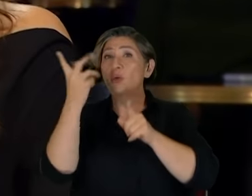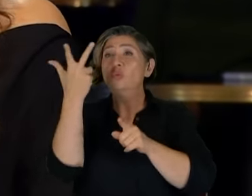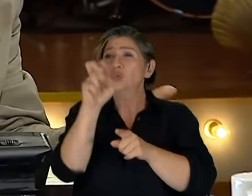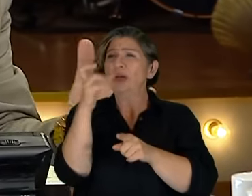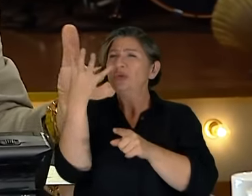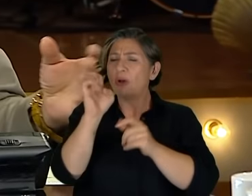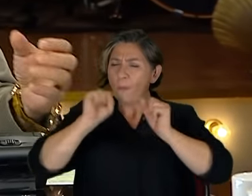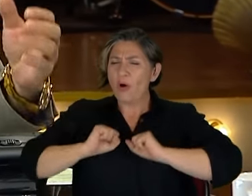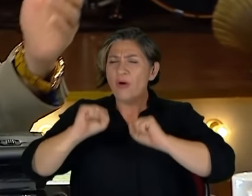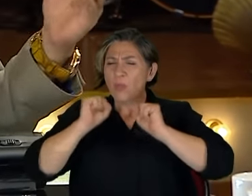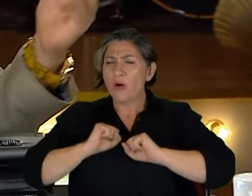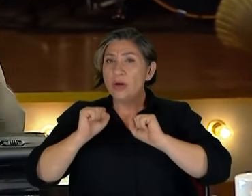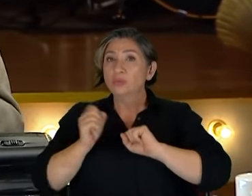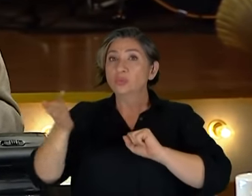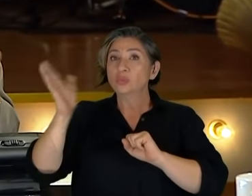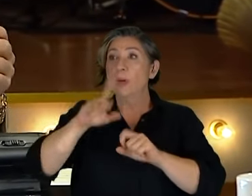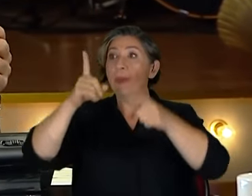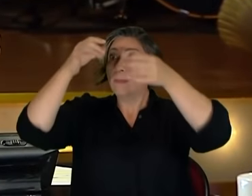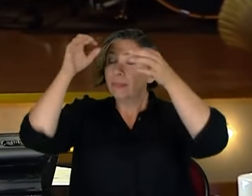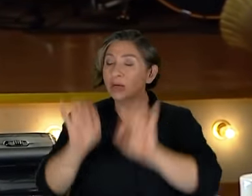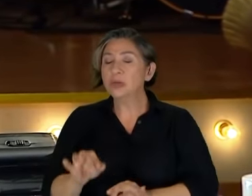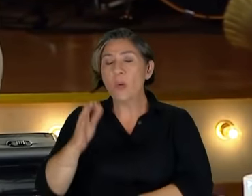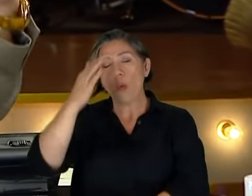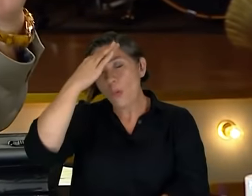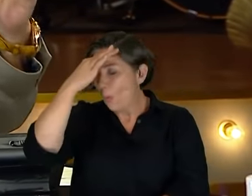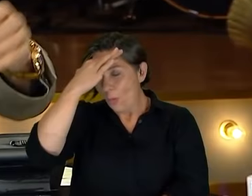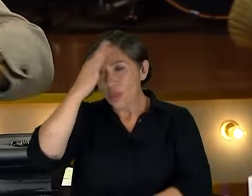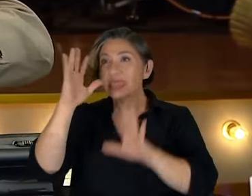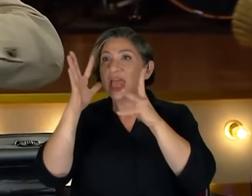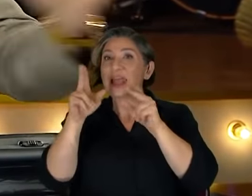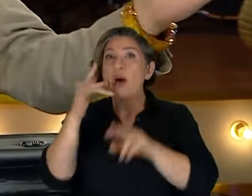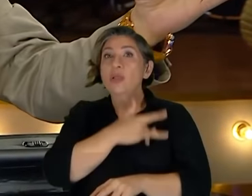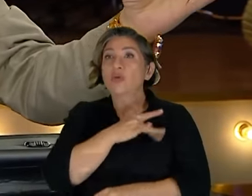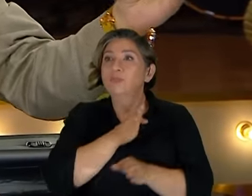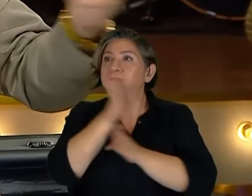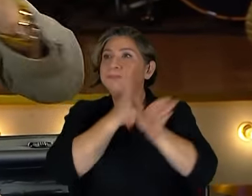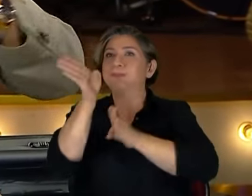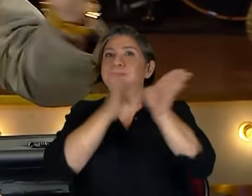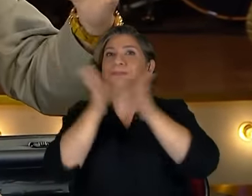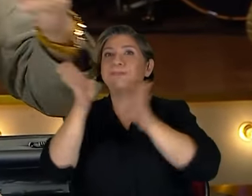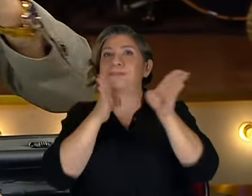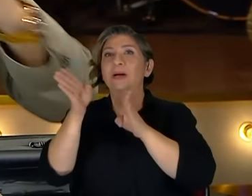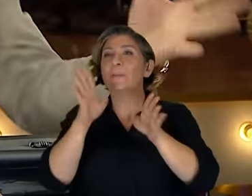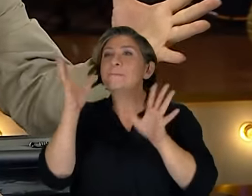ay, dört ay süren provalar oluyor. Sonra bir başlanıyor baba deli gibi Anadolu'ya dağılıyor böyle